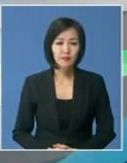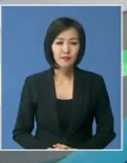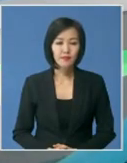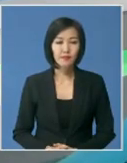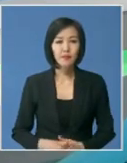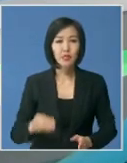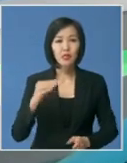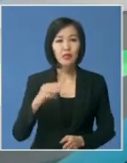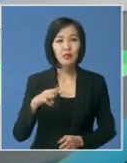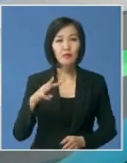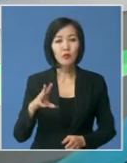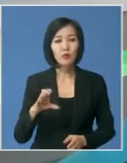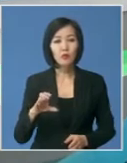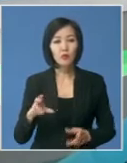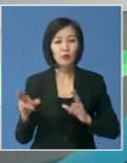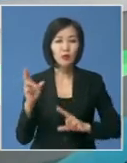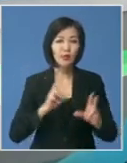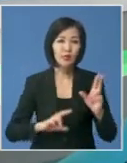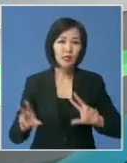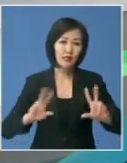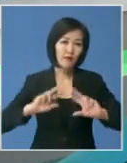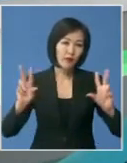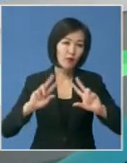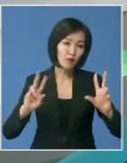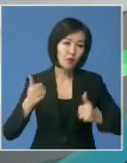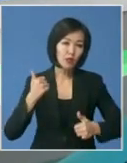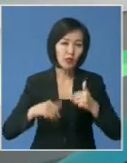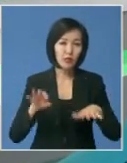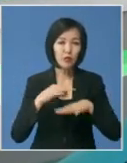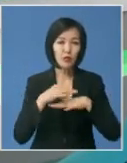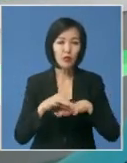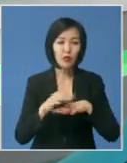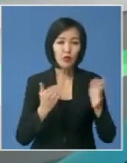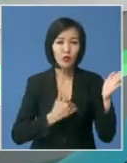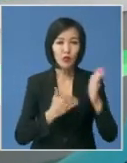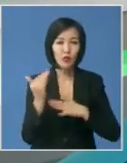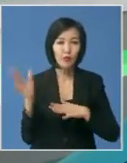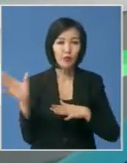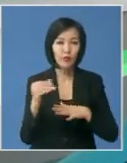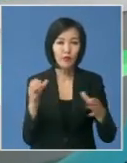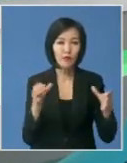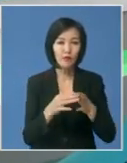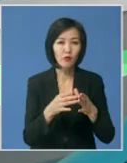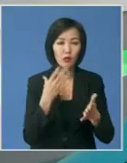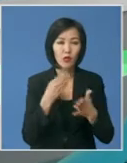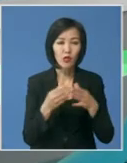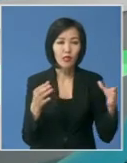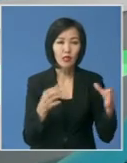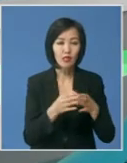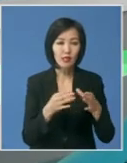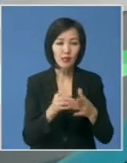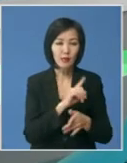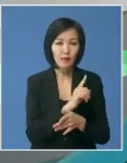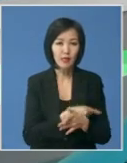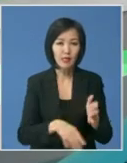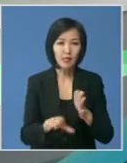Ілияс Жансүгіров атындағы жетісу мемлекеттік университетінің студенттері арасында волейболдан жарыс өтті. Онда жоғары оқу орындарындағы барлық факультет өз алдына